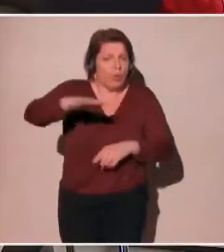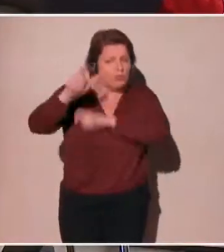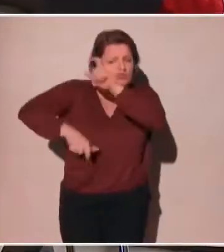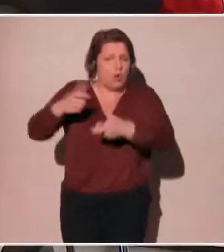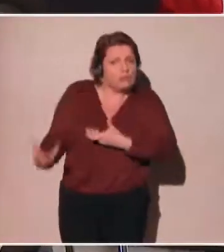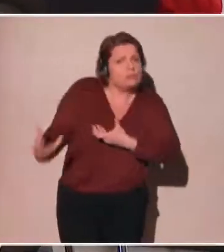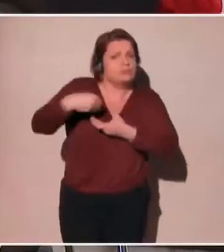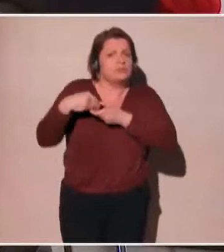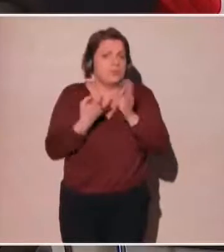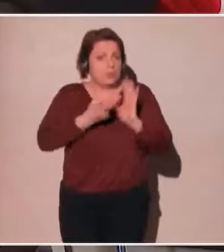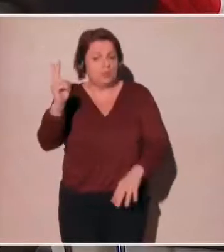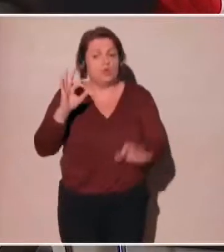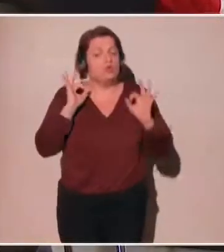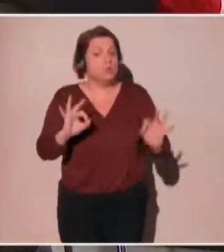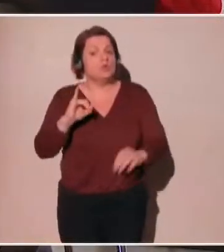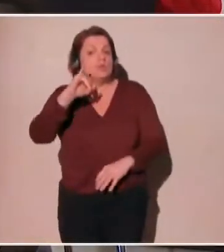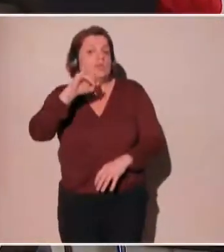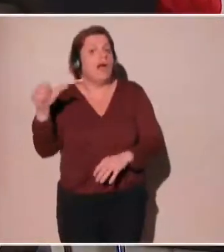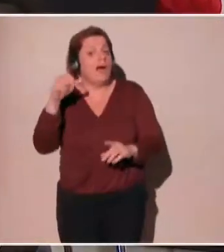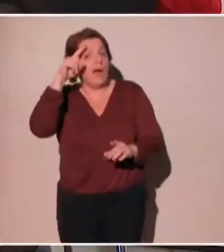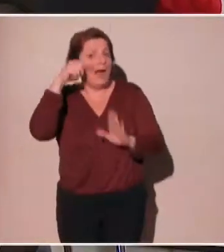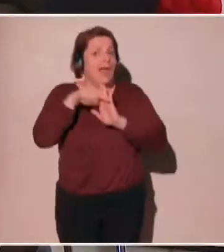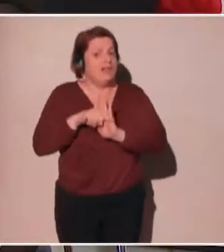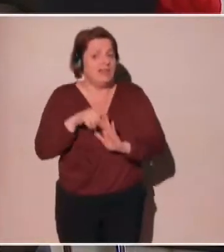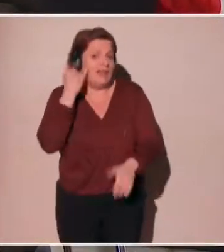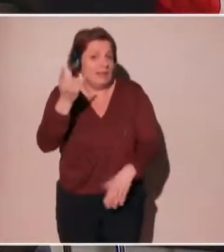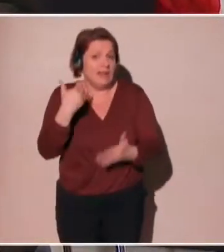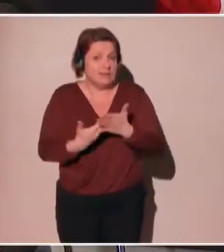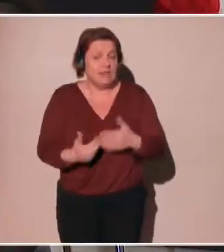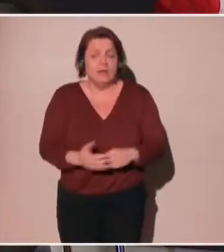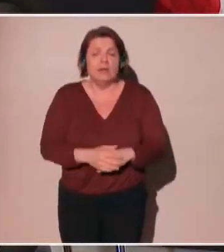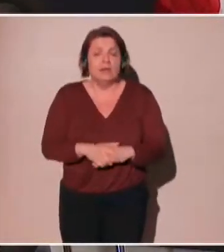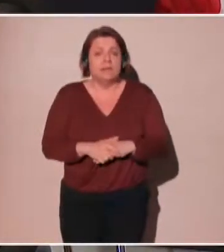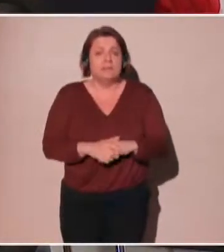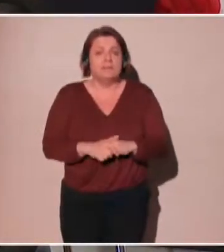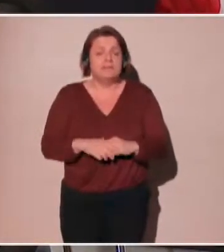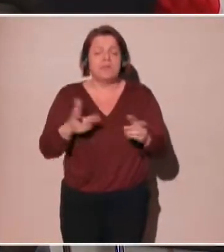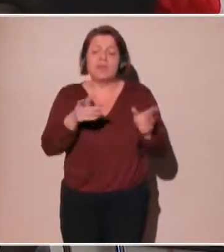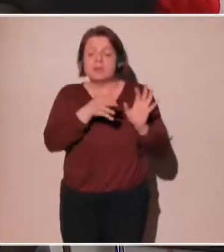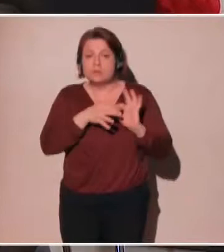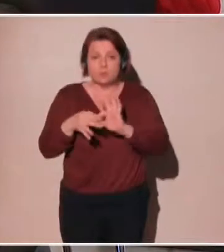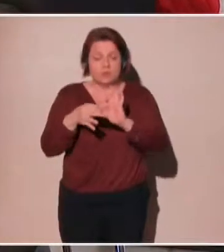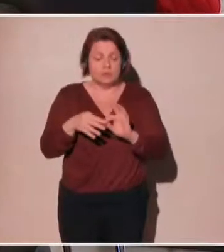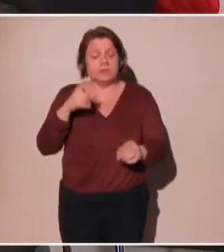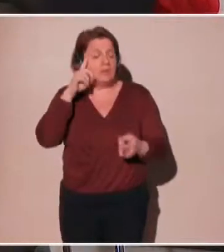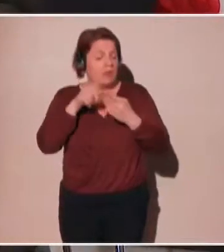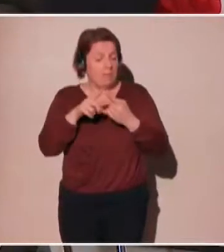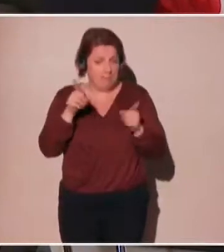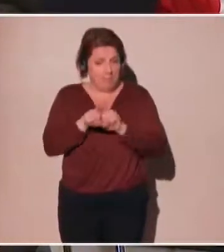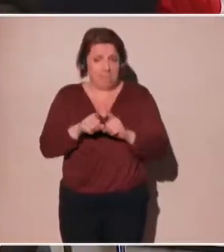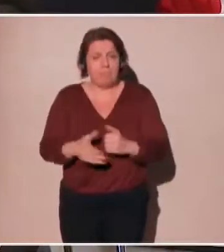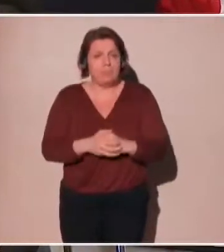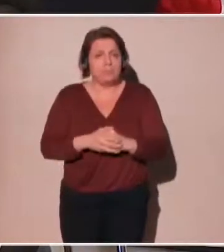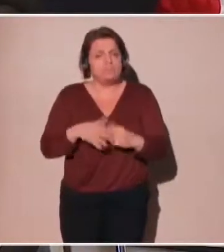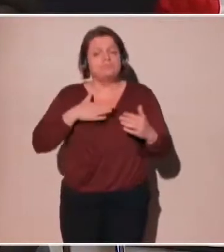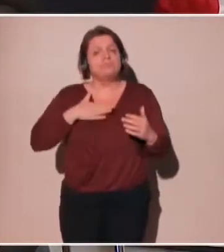d'ailleurs, c'est l'idée de l'IA éthique. Et pour poursuivre dans la même ligne,